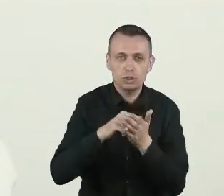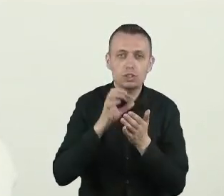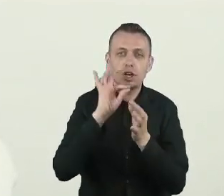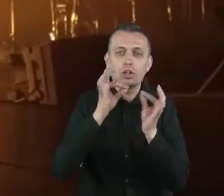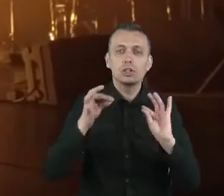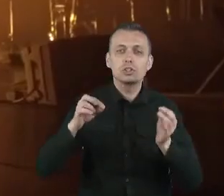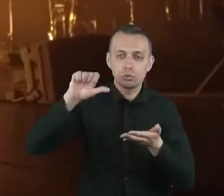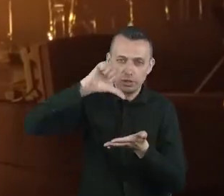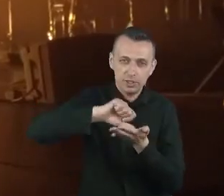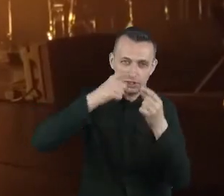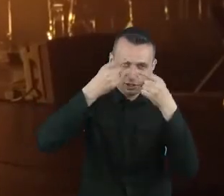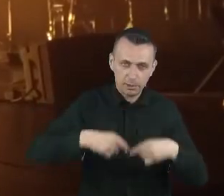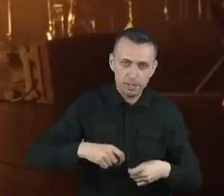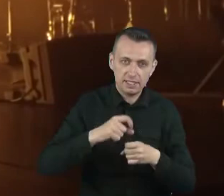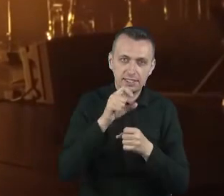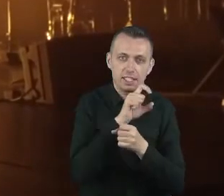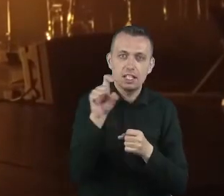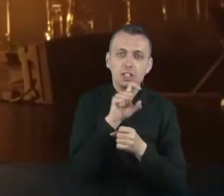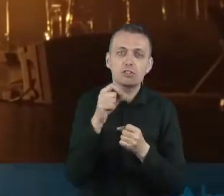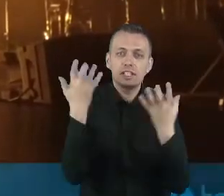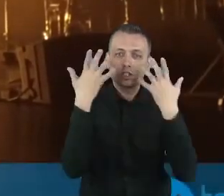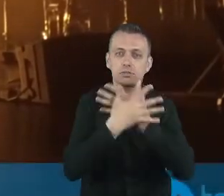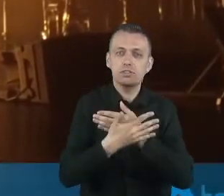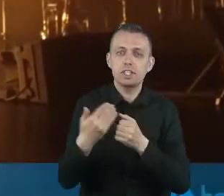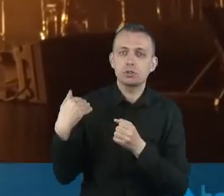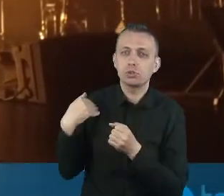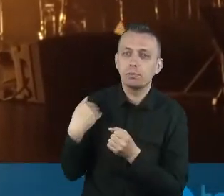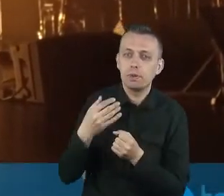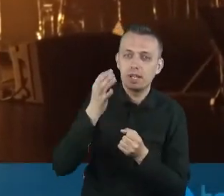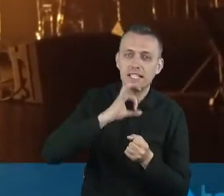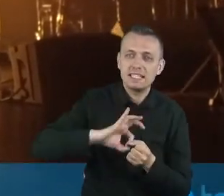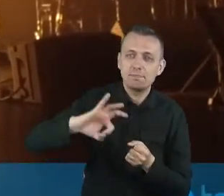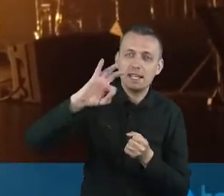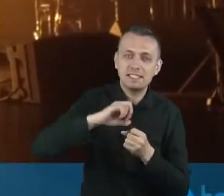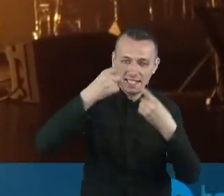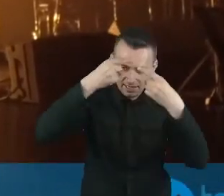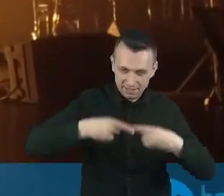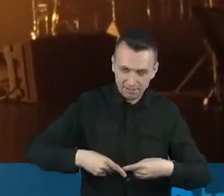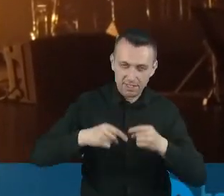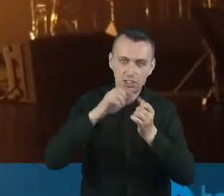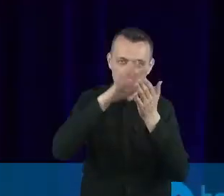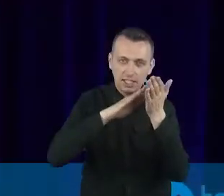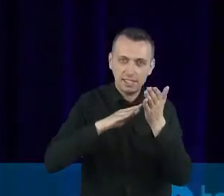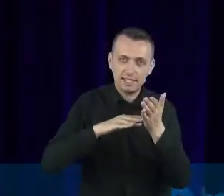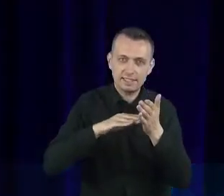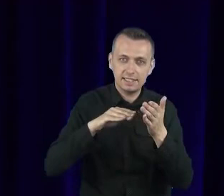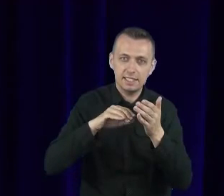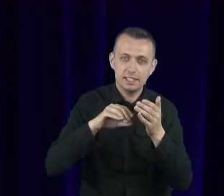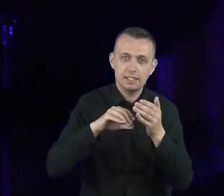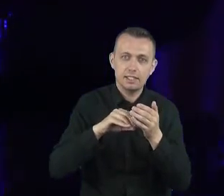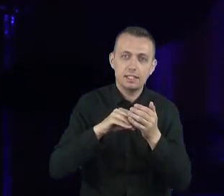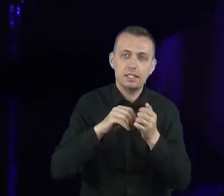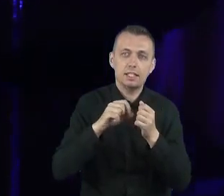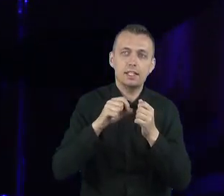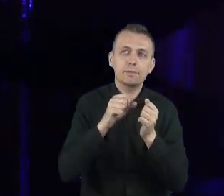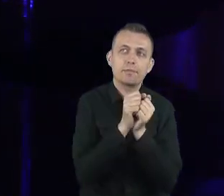zespołu WW. Czwartkowy wieczór upłynął wraz z lirycznymi tekstami z ostatniej płyty zespołu WW, która nosi tytuł 7.